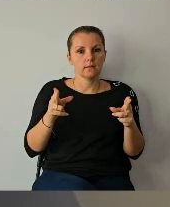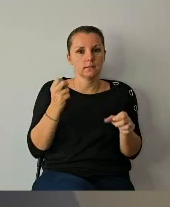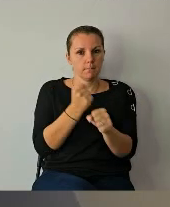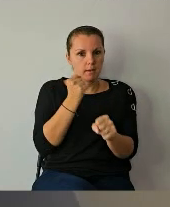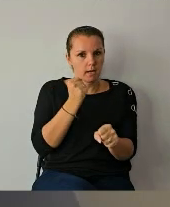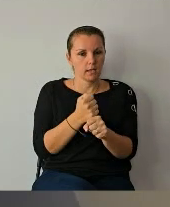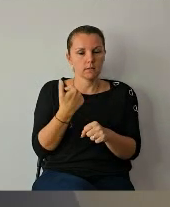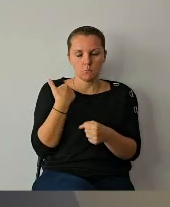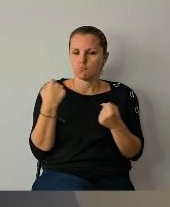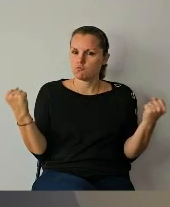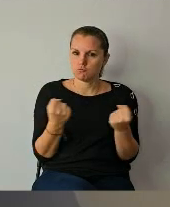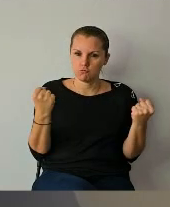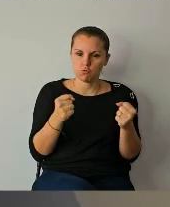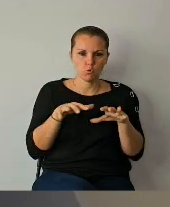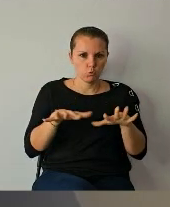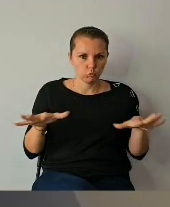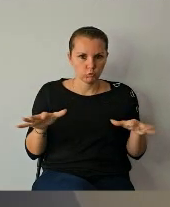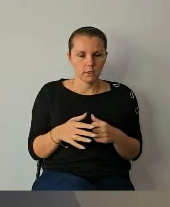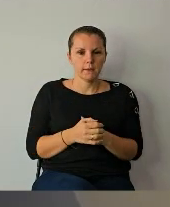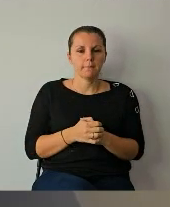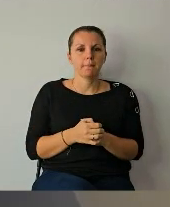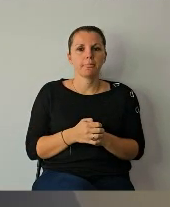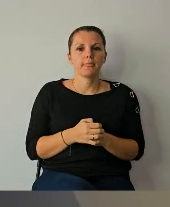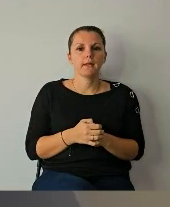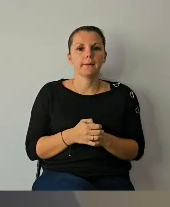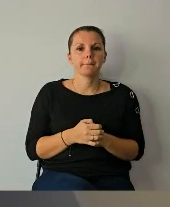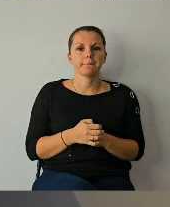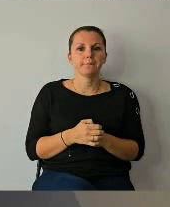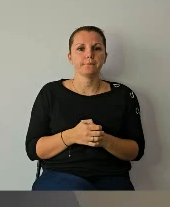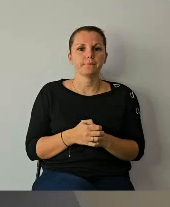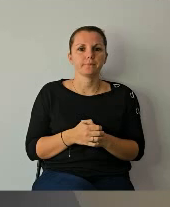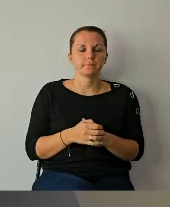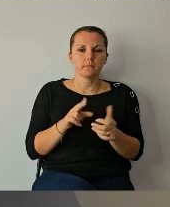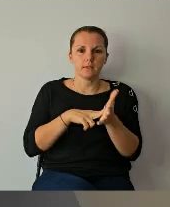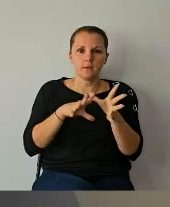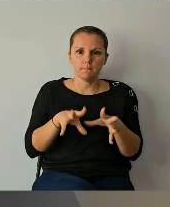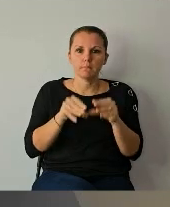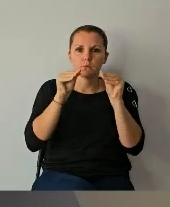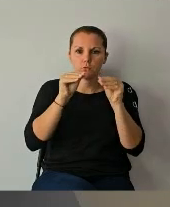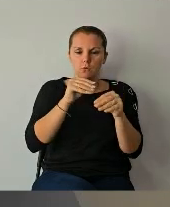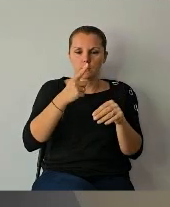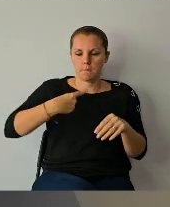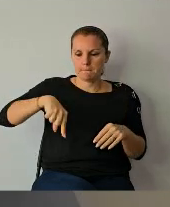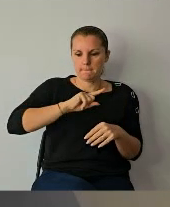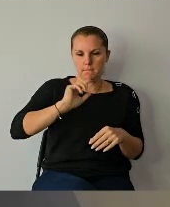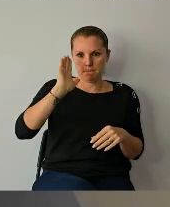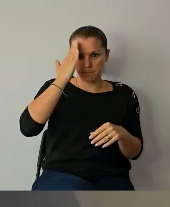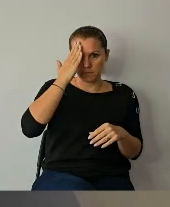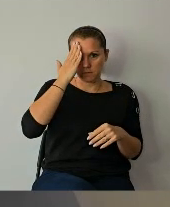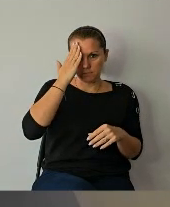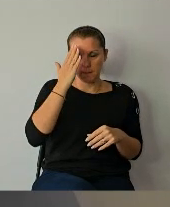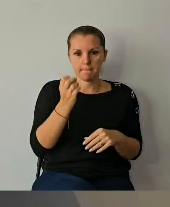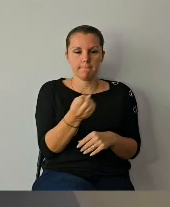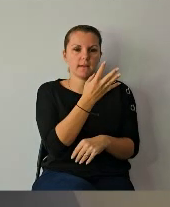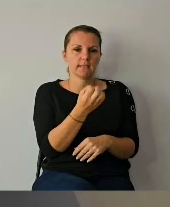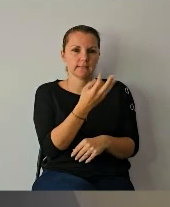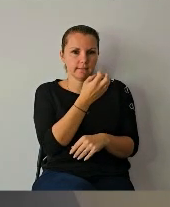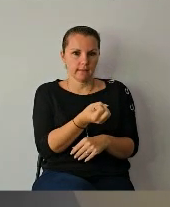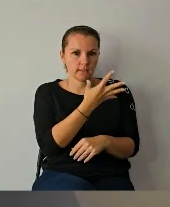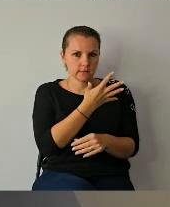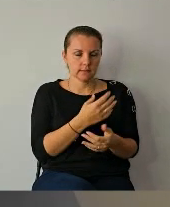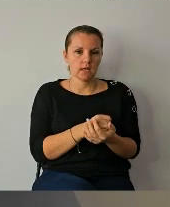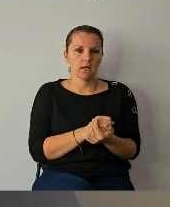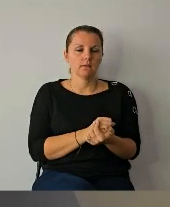bardzo ogromny, bardzo duży. Na początku zapoznaliśmy się z prezentacją taką